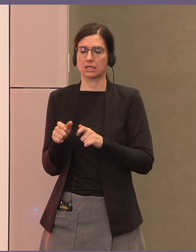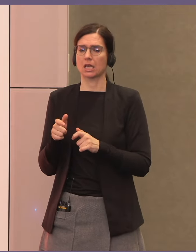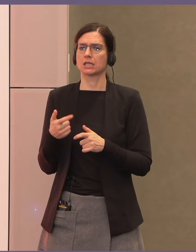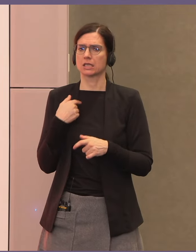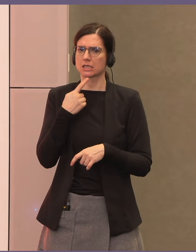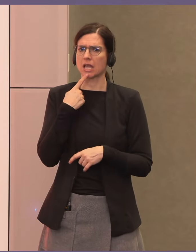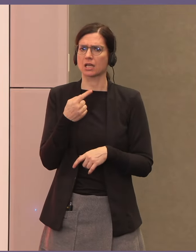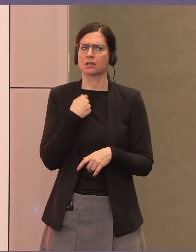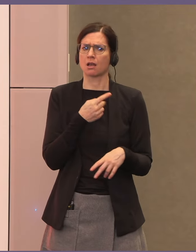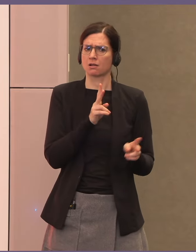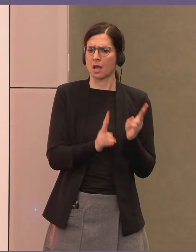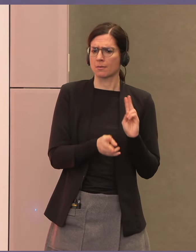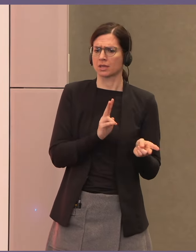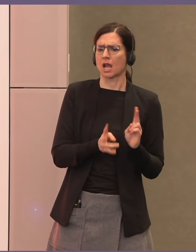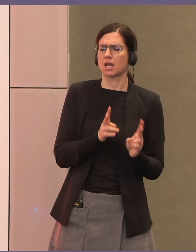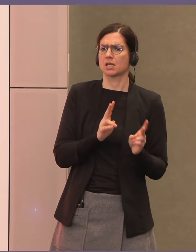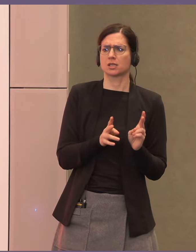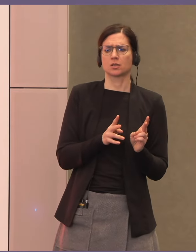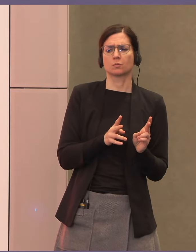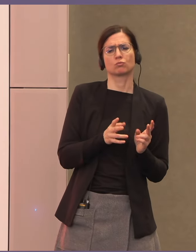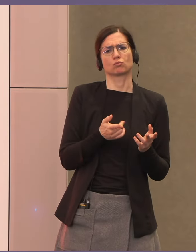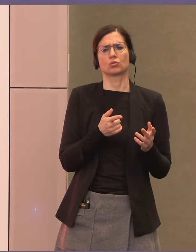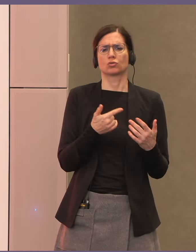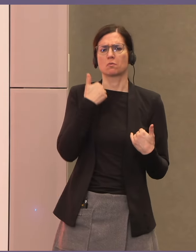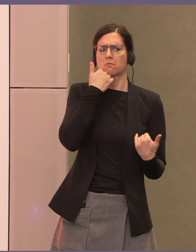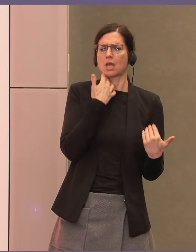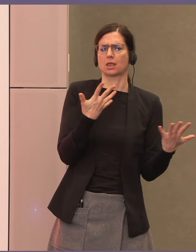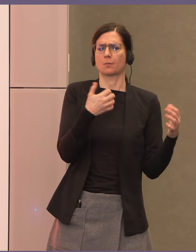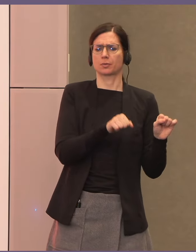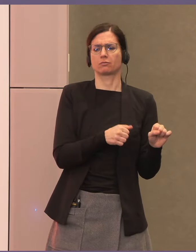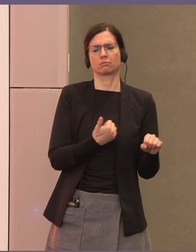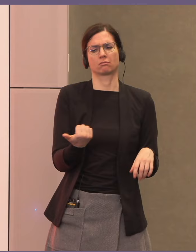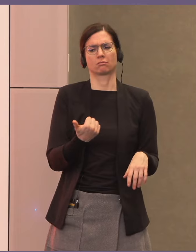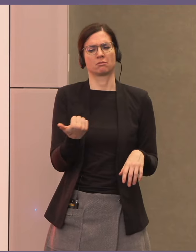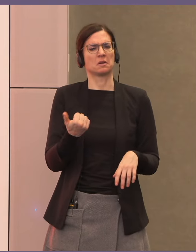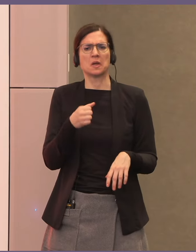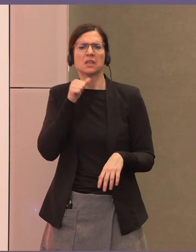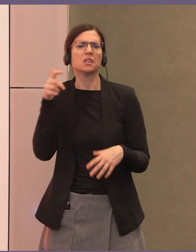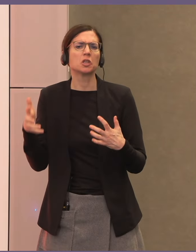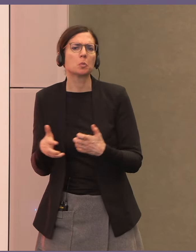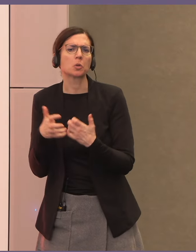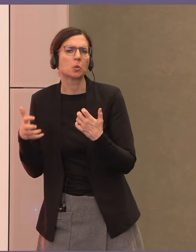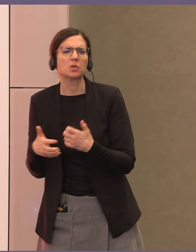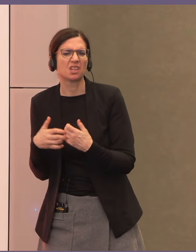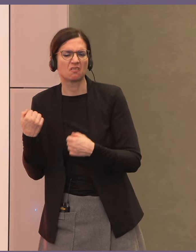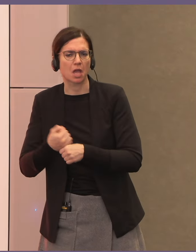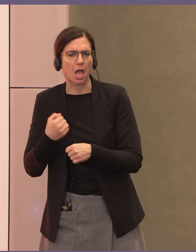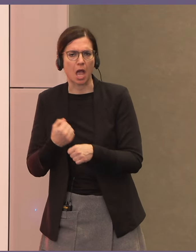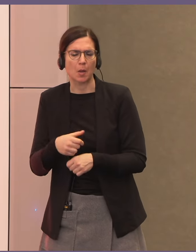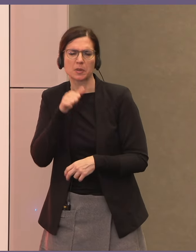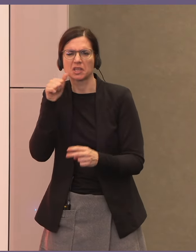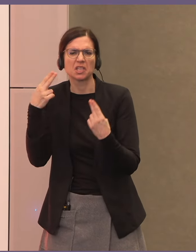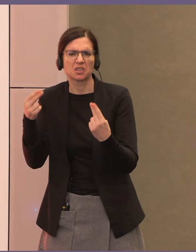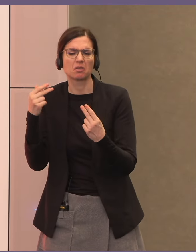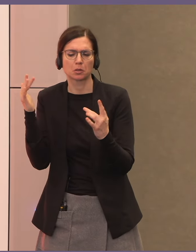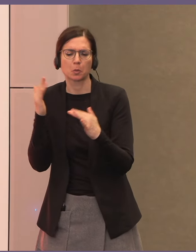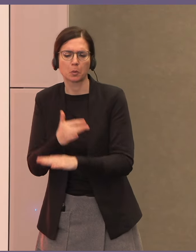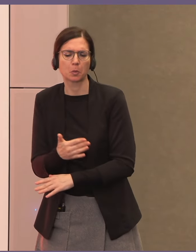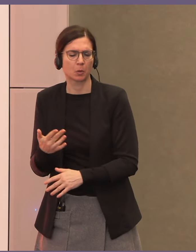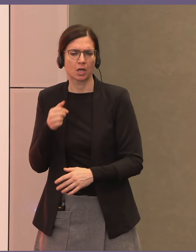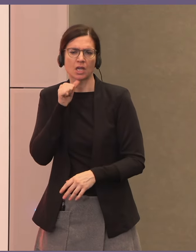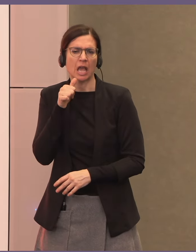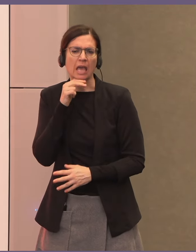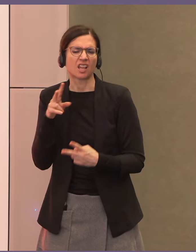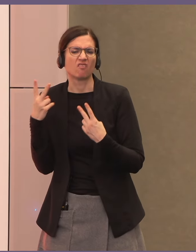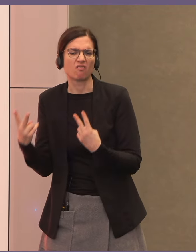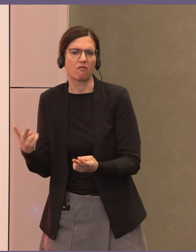dass im Kapitalismus Reproduktionsarbeit als unproduktive Arbeit eingestuft wird, die vermeintlich keinen